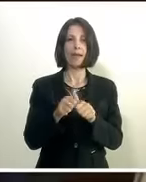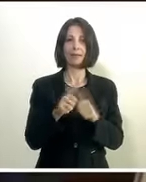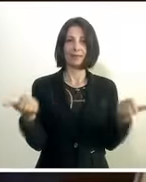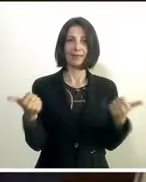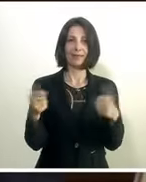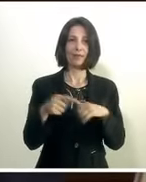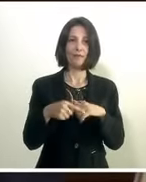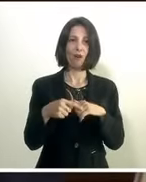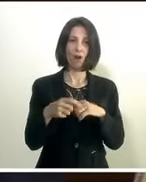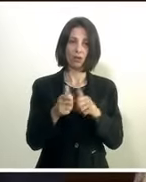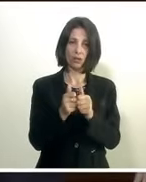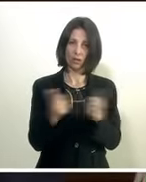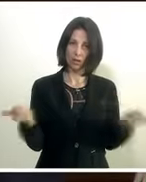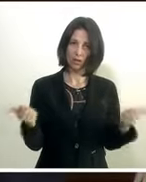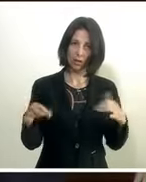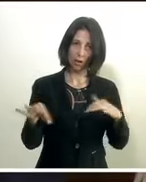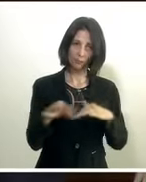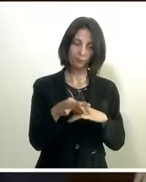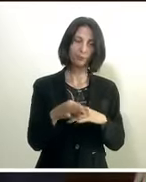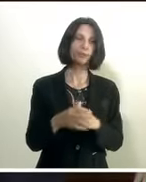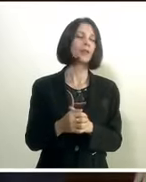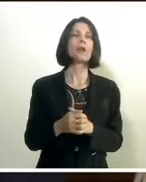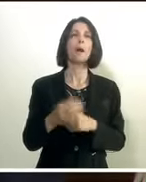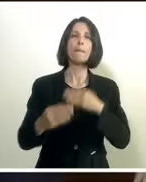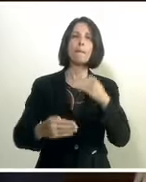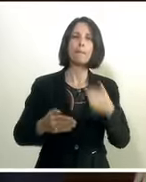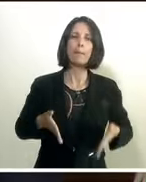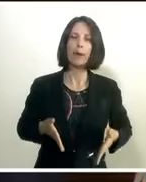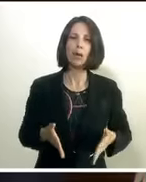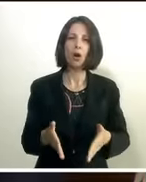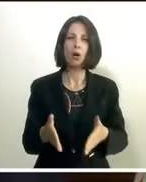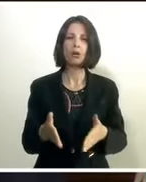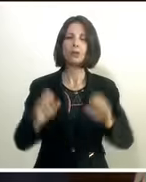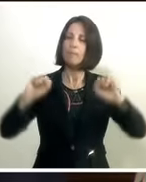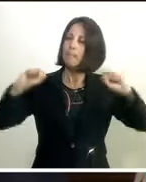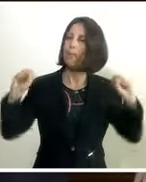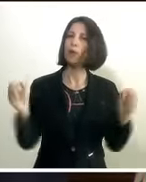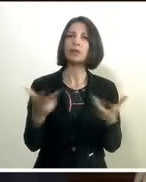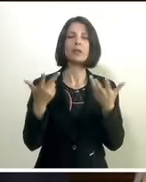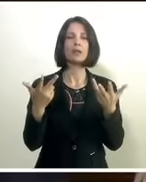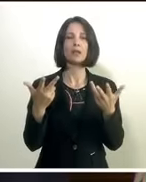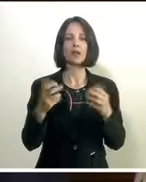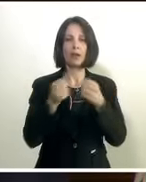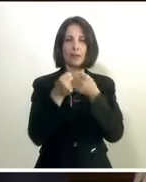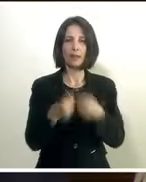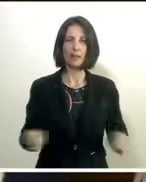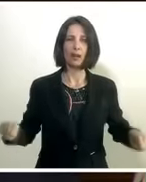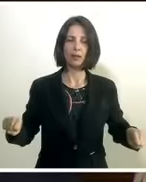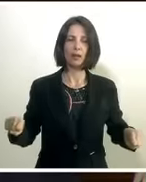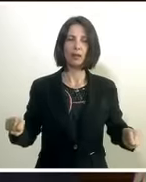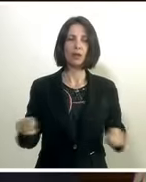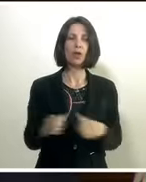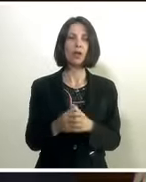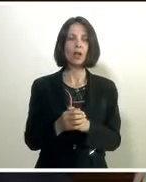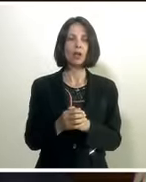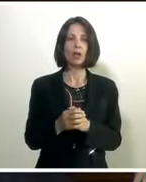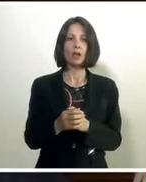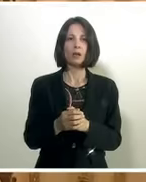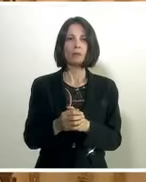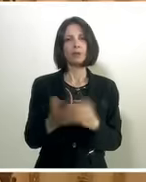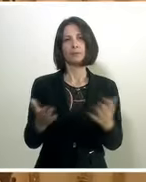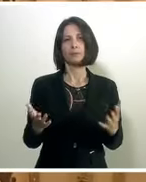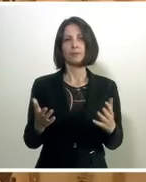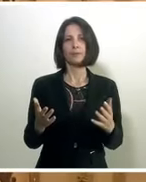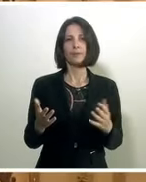alcuni significativi esempi di un percorso di modernizzazione e democratizzazione che pur fra molti ostacoli vivifica le speranze